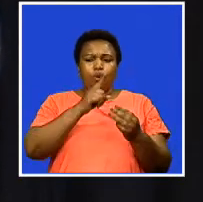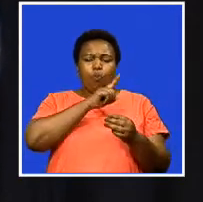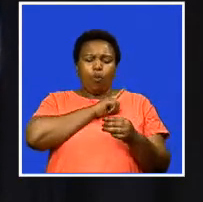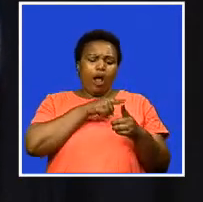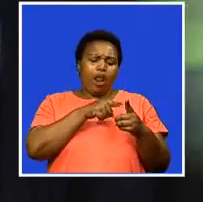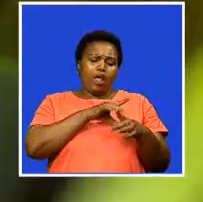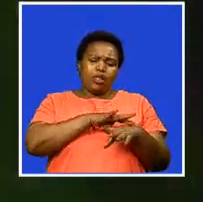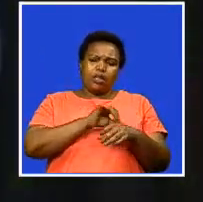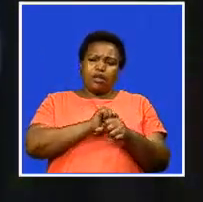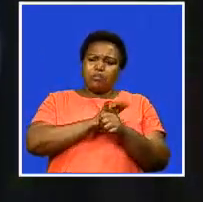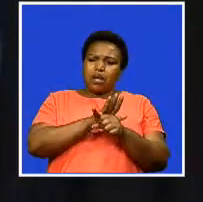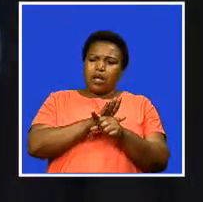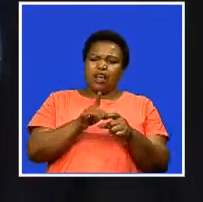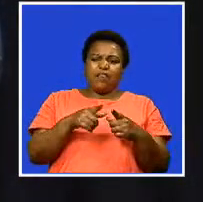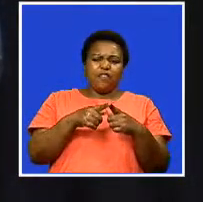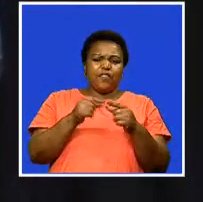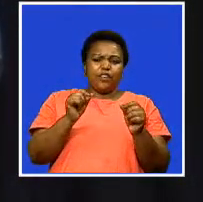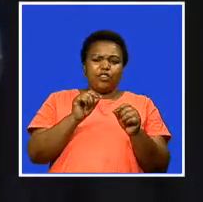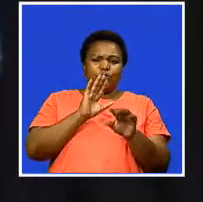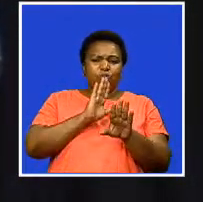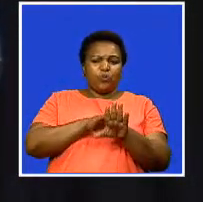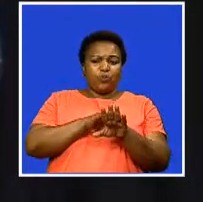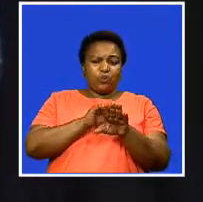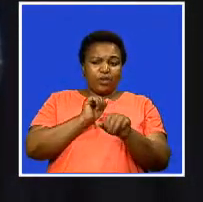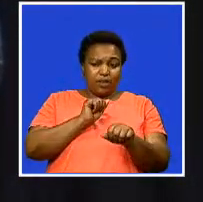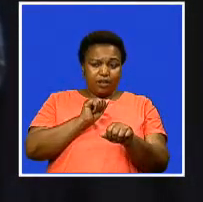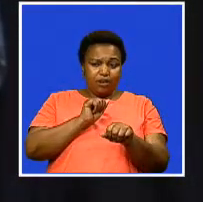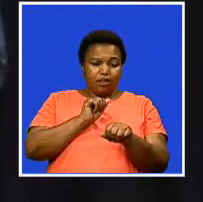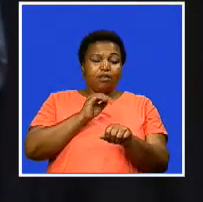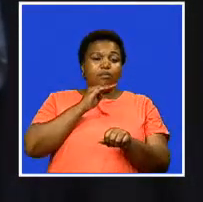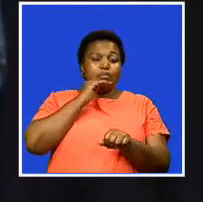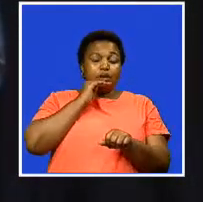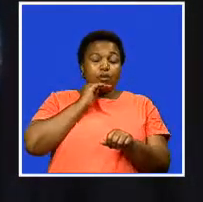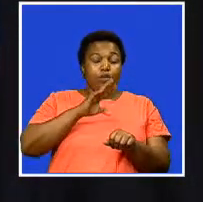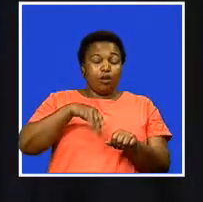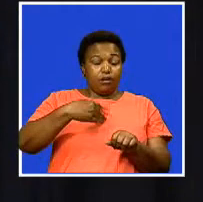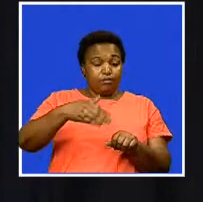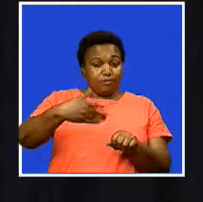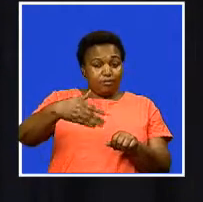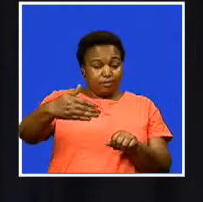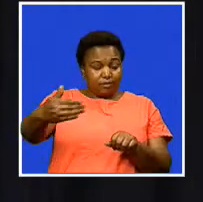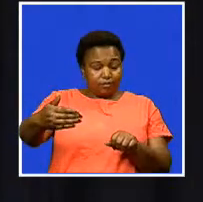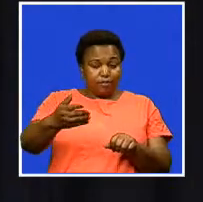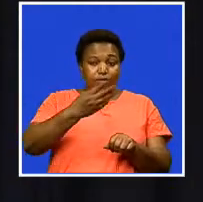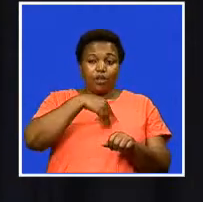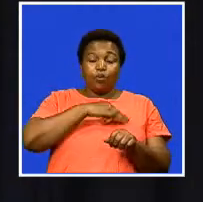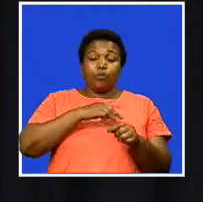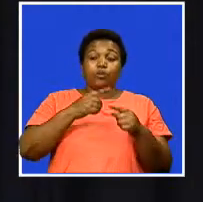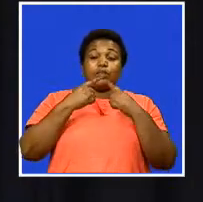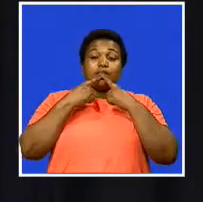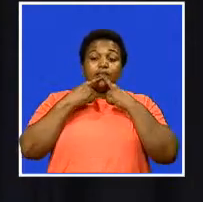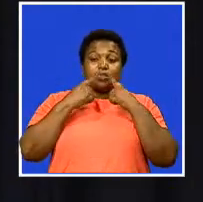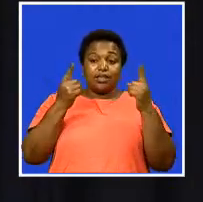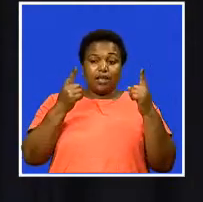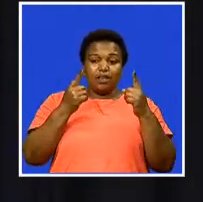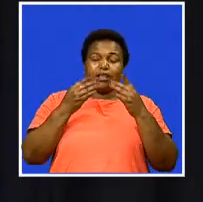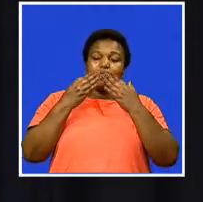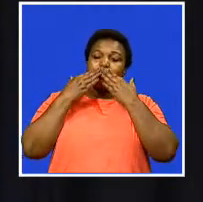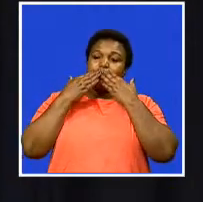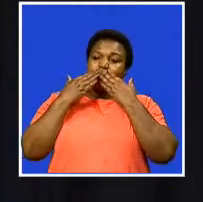awukakapheli usachubeka. Sithi ke ndunankulu umuntu asakubonga ukuthi ube